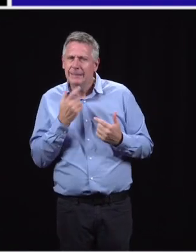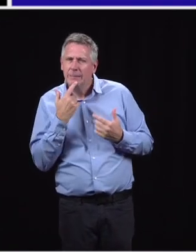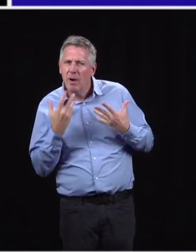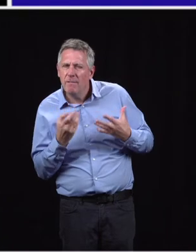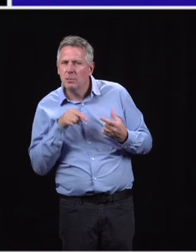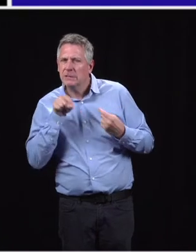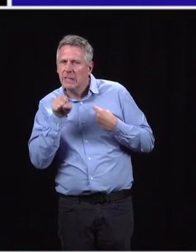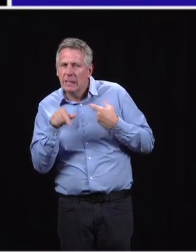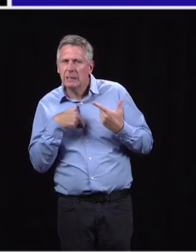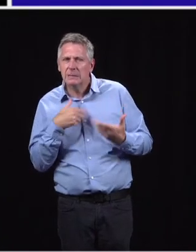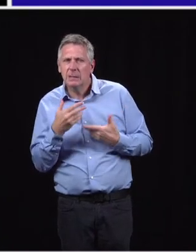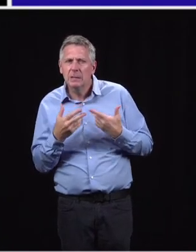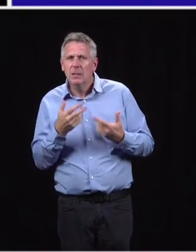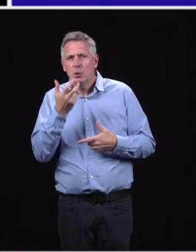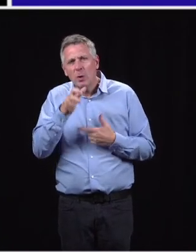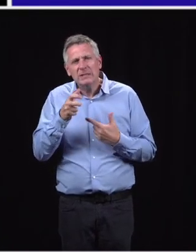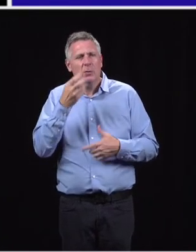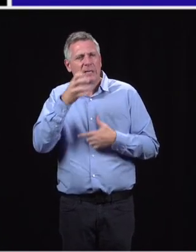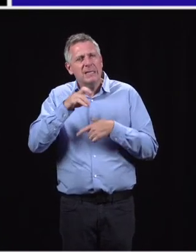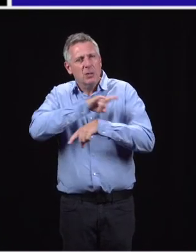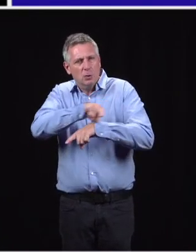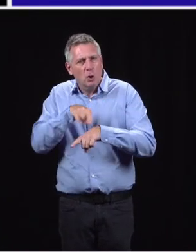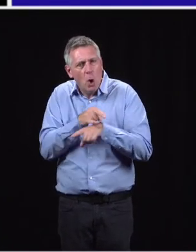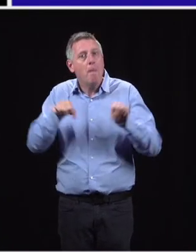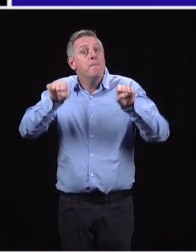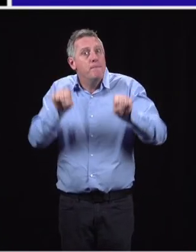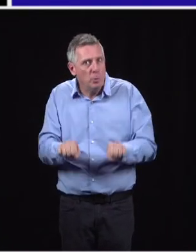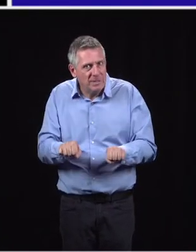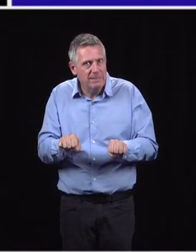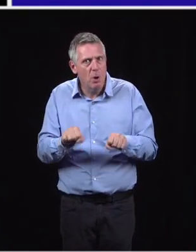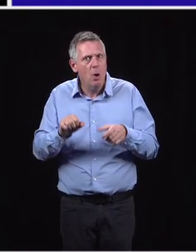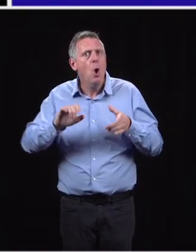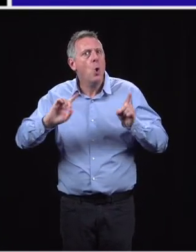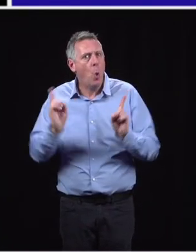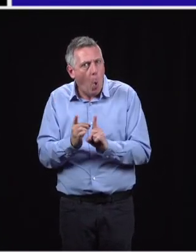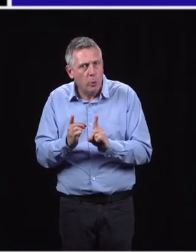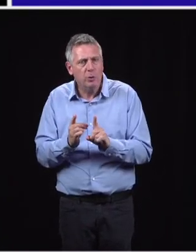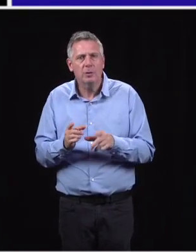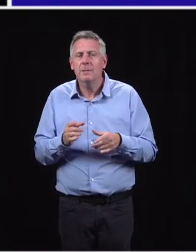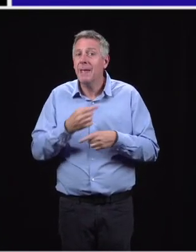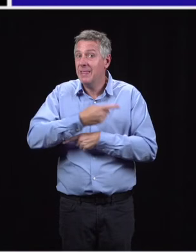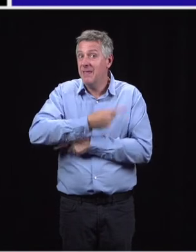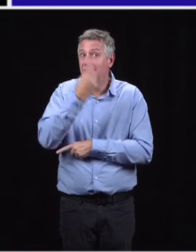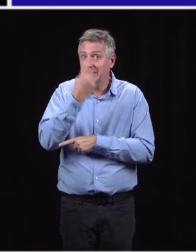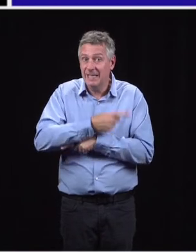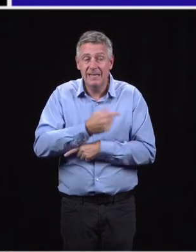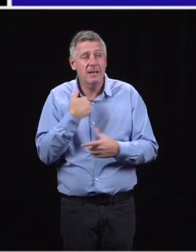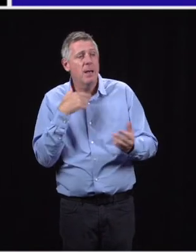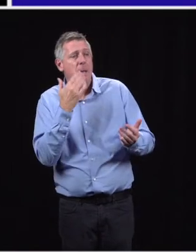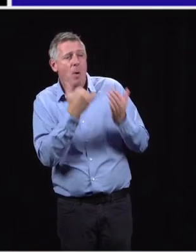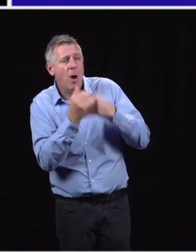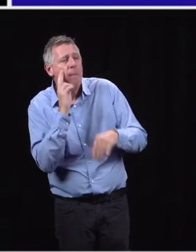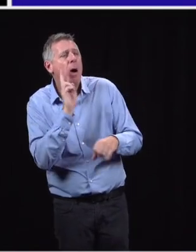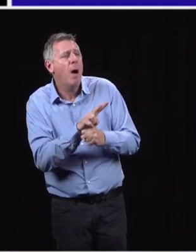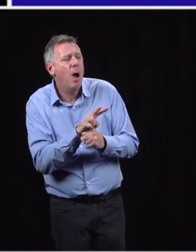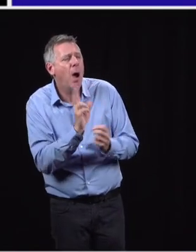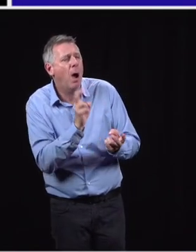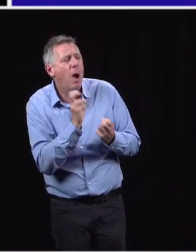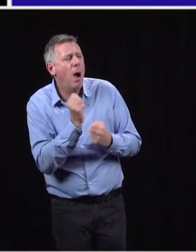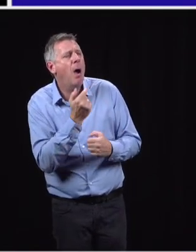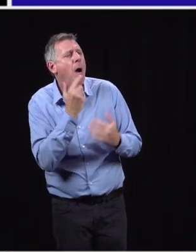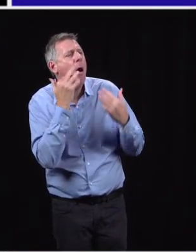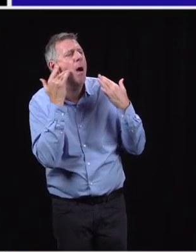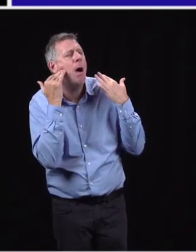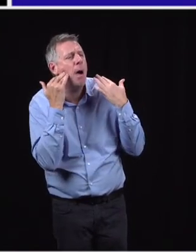relativement courtes 300 400 heures c'est possible aussi mais pour cela allez voir avec diversités c'est une belle première étape pour aller plus loin